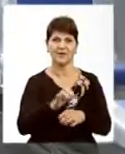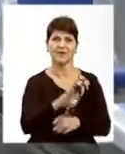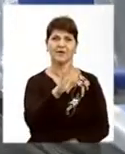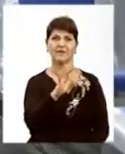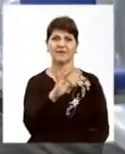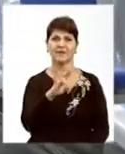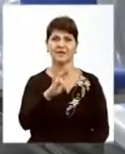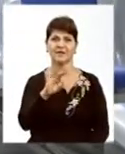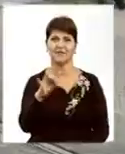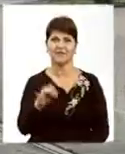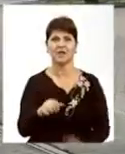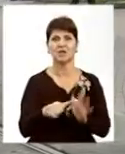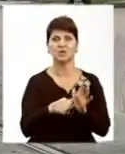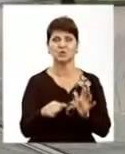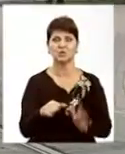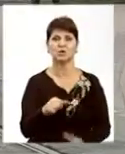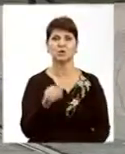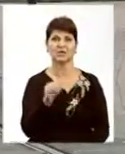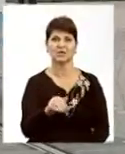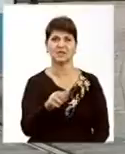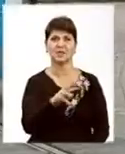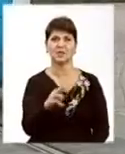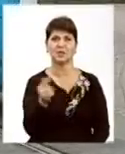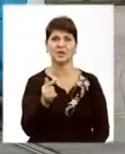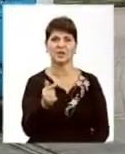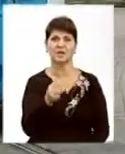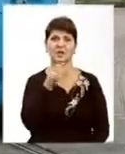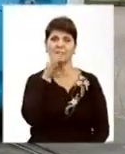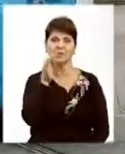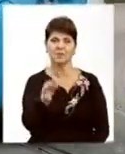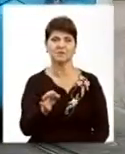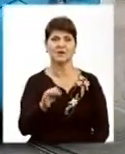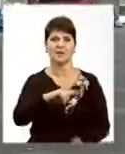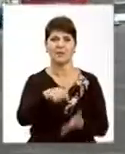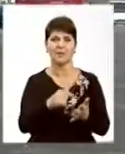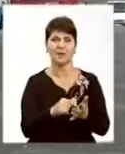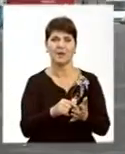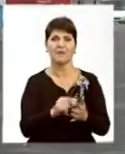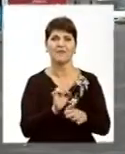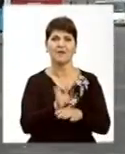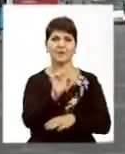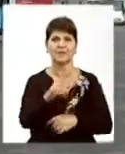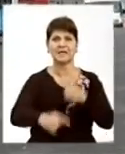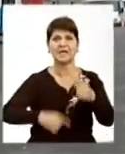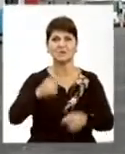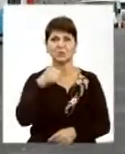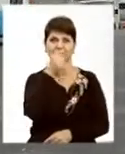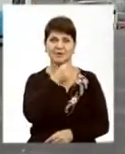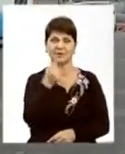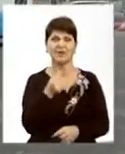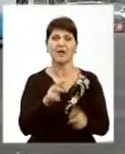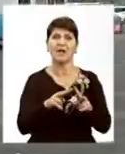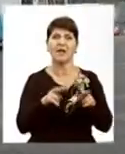12 мільйонів 600 тисяч гривень. У наступному році пообіцяли у мерії виготовити ще два подібних вагони. Валерій Кузнєцов, Володимир